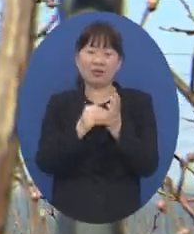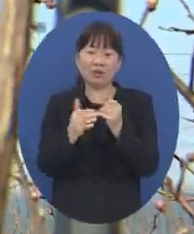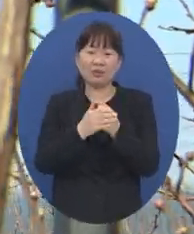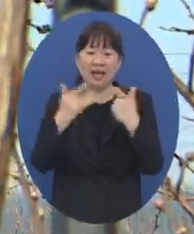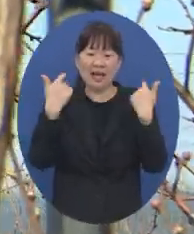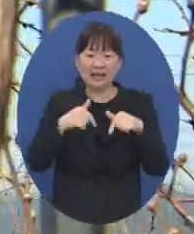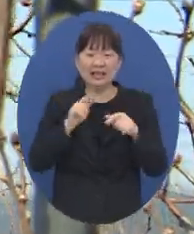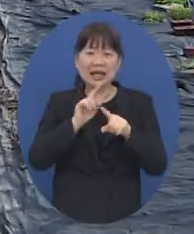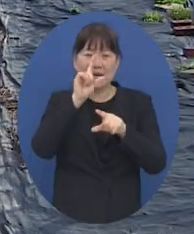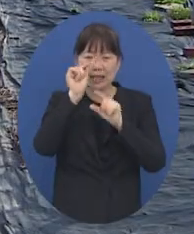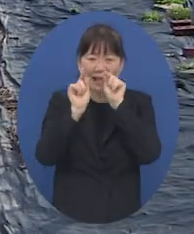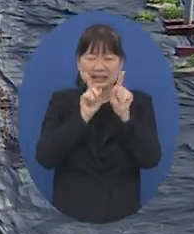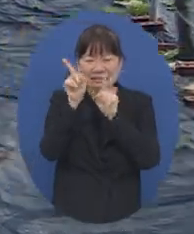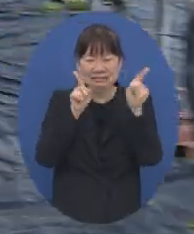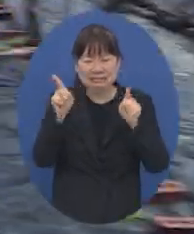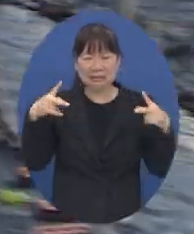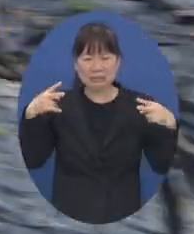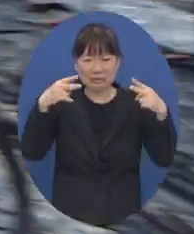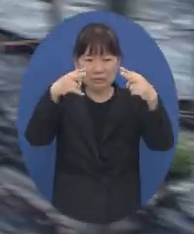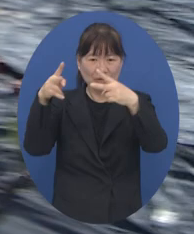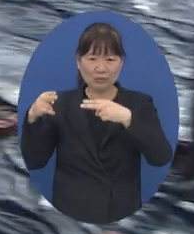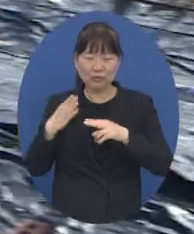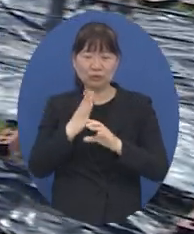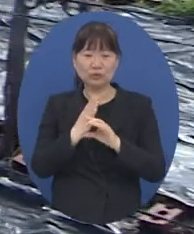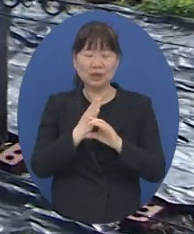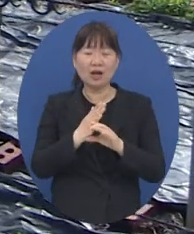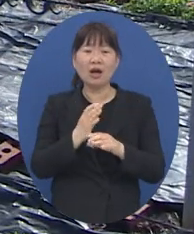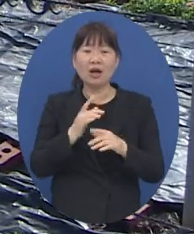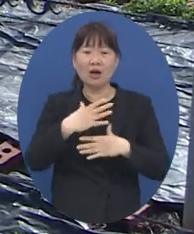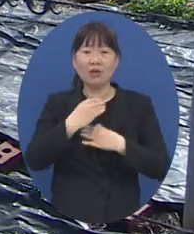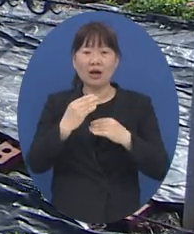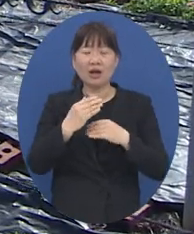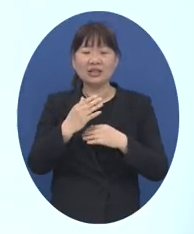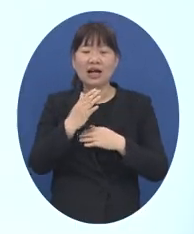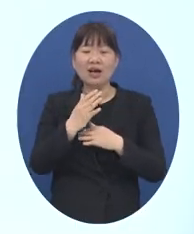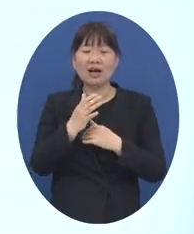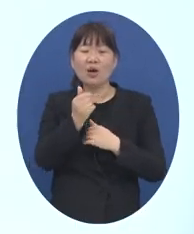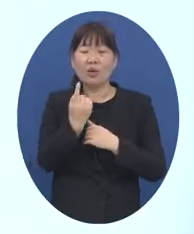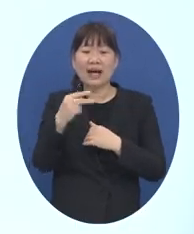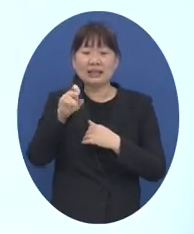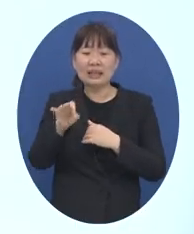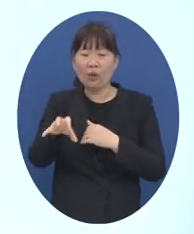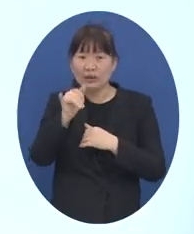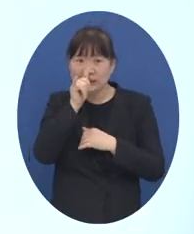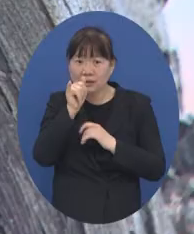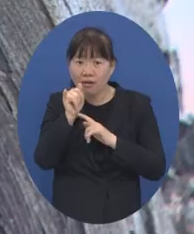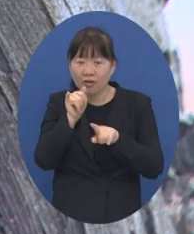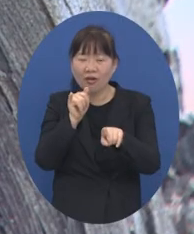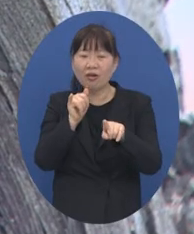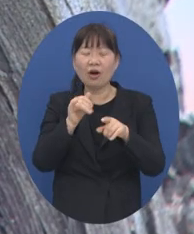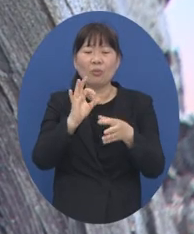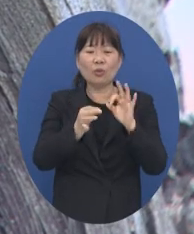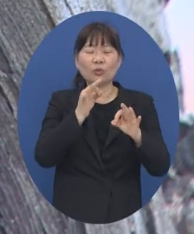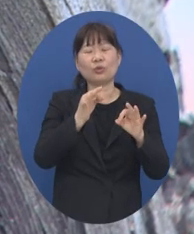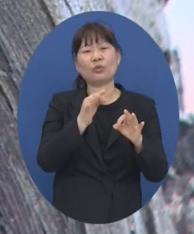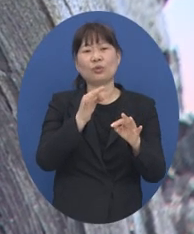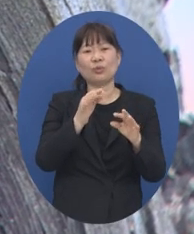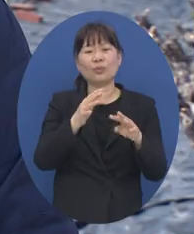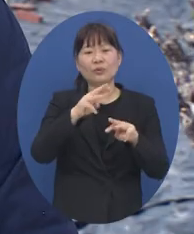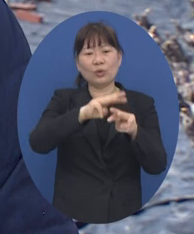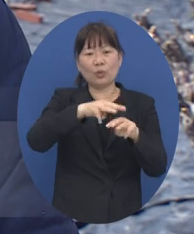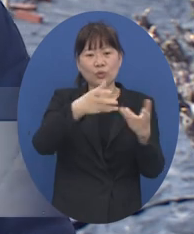작업 중입니다. 화성에 있는 포도 농장도 상황은 비슷합니다. 꽃매미 외래 충알이 없는 나무가